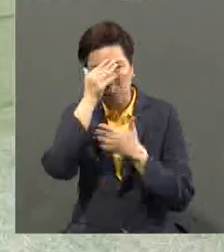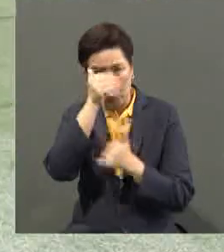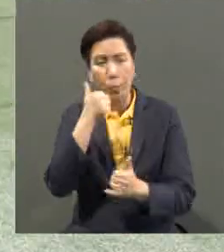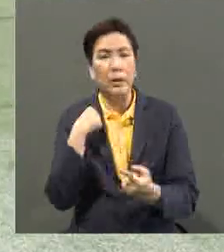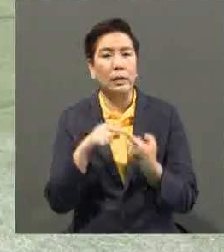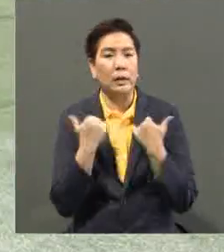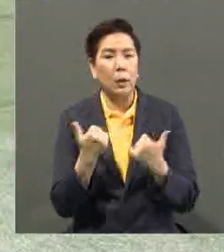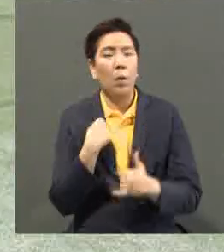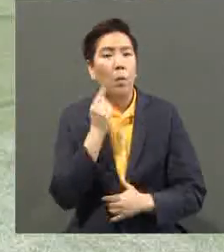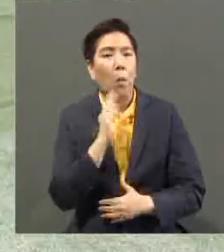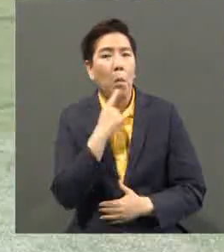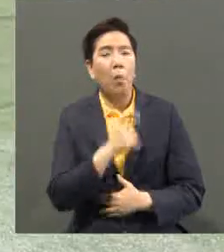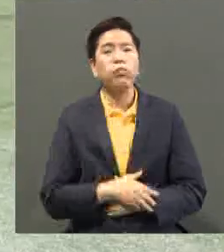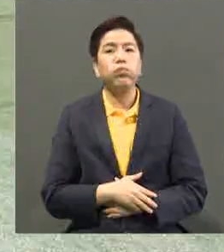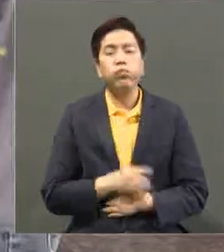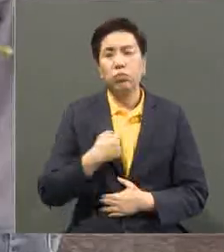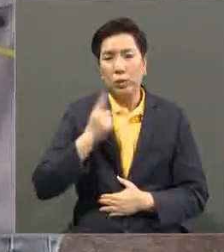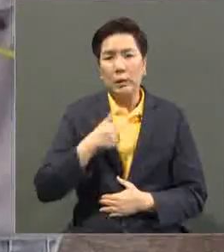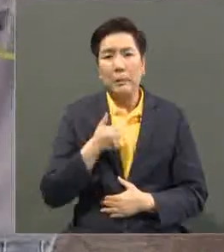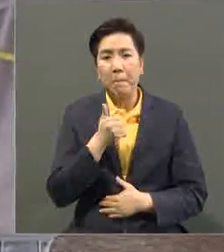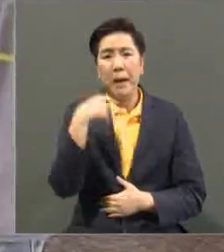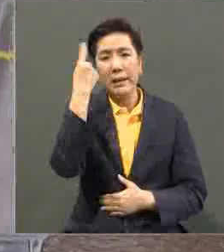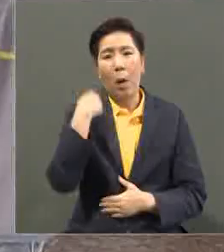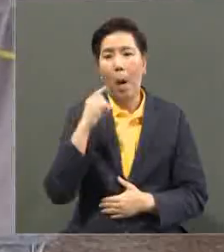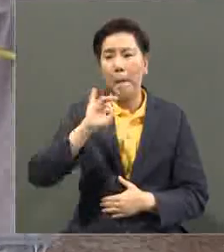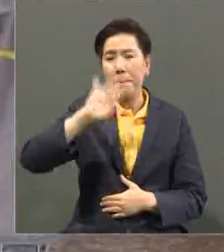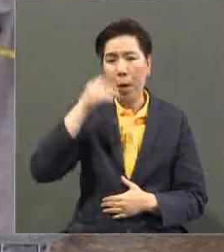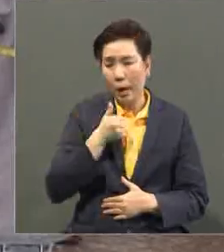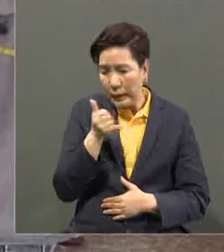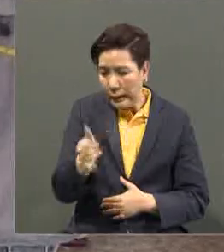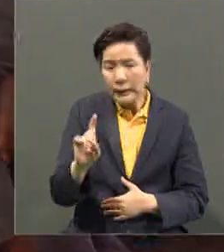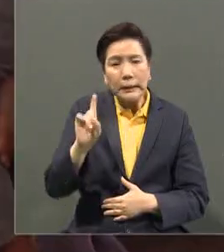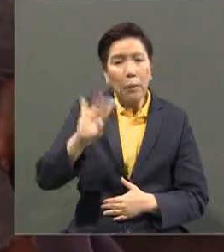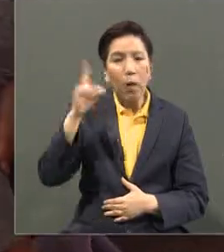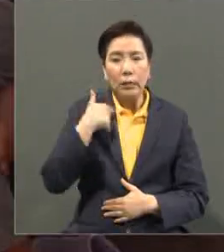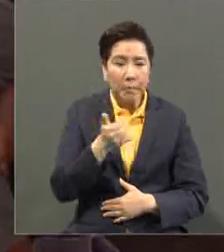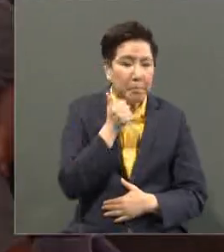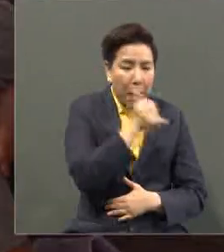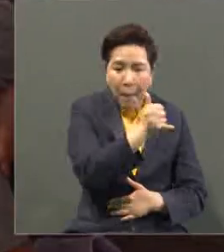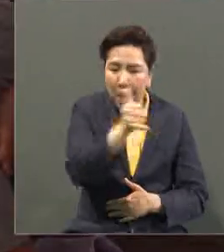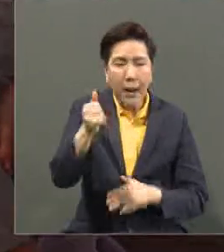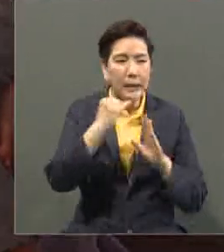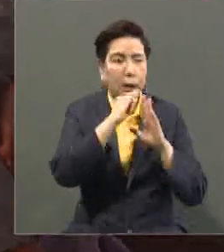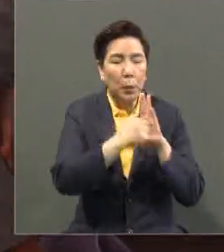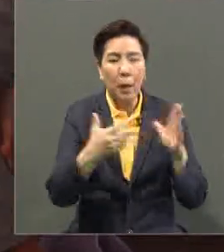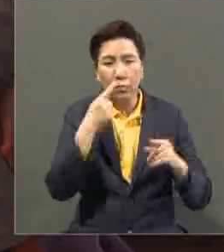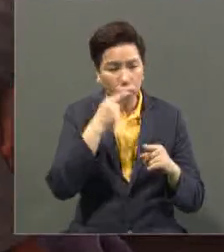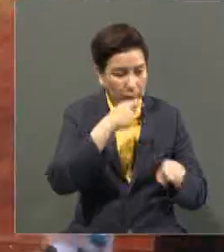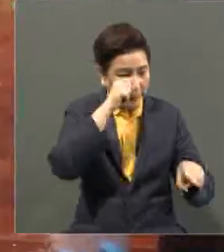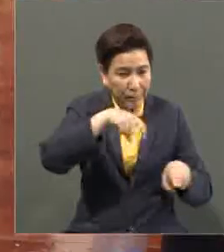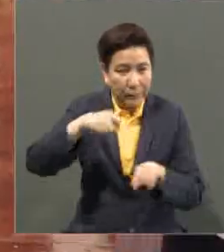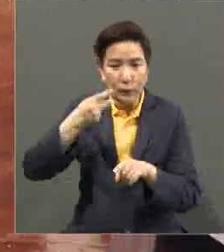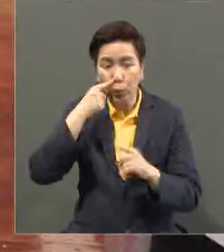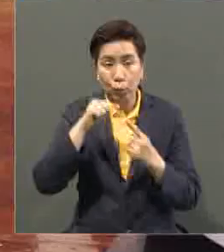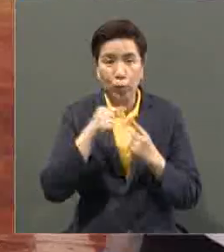หลายๆคนก็เลยบอกว่าเออปกติสมมุติจะไปเที่ยวก็ไปที่เดียวปีนี้ตั้งใจว่าอาจจะตระเวนไปหลายๆจังหวัดเลยเพราะว่ากิจกรรมจะไม่ซ้ำกัน